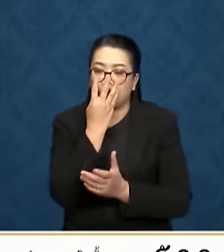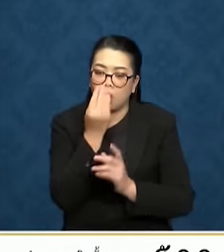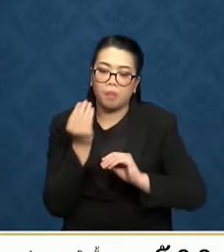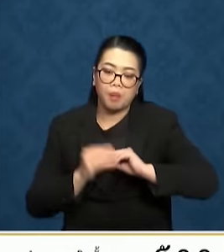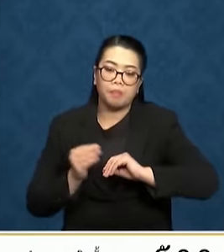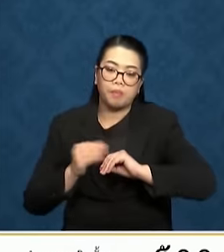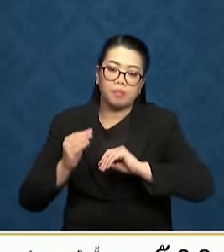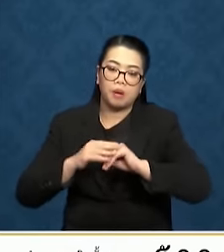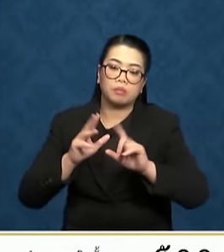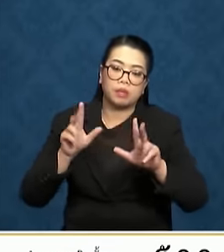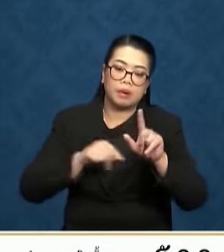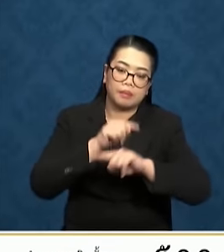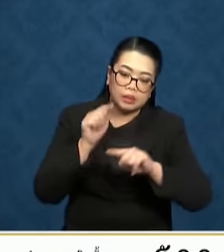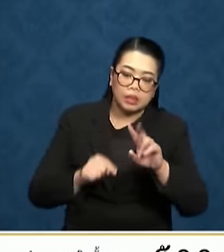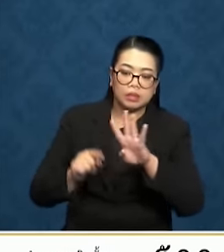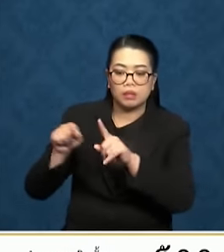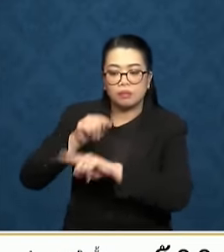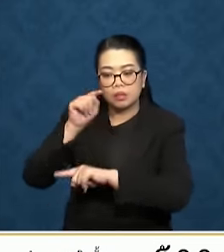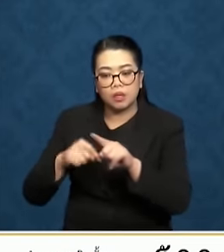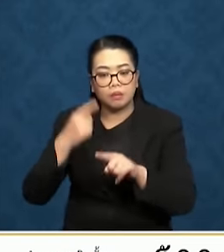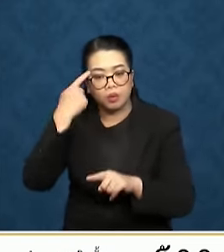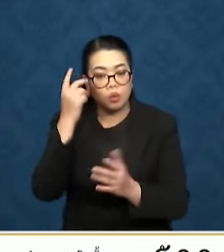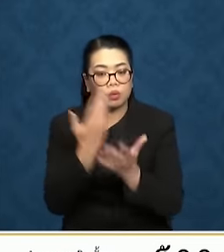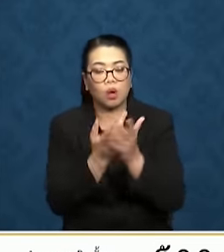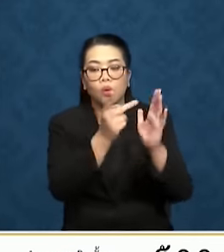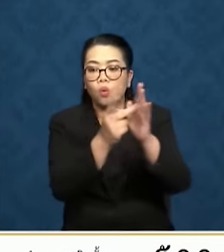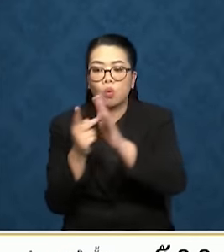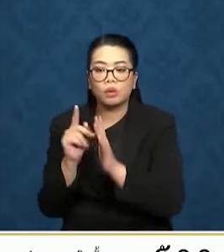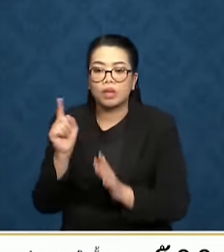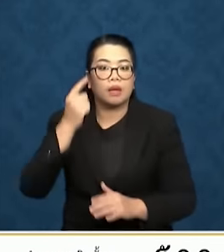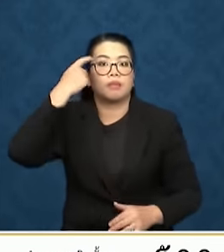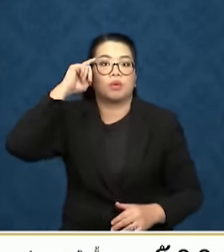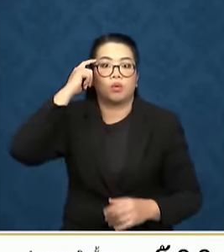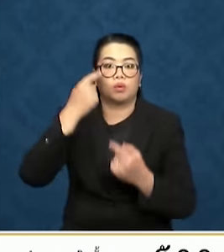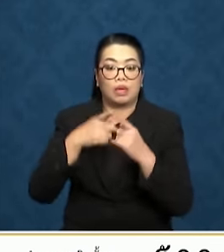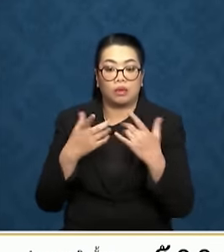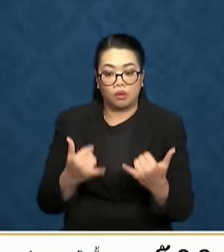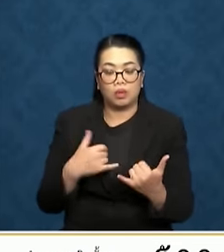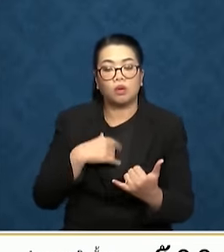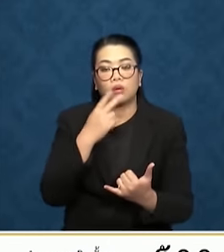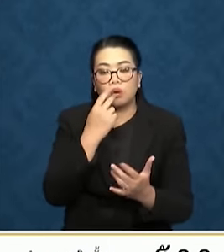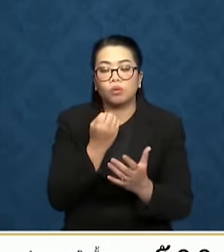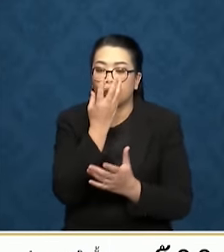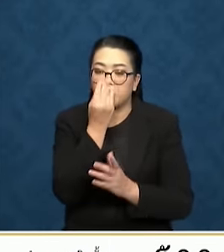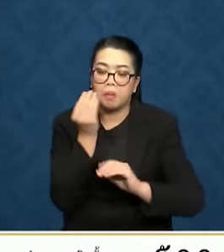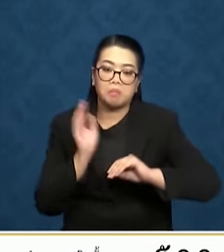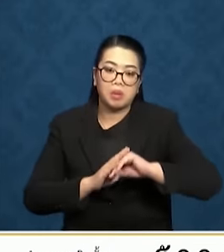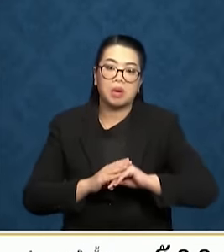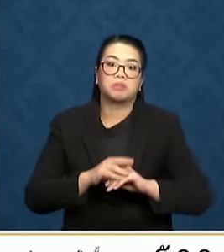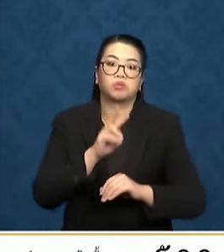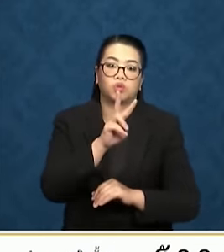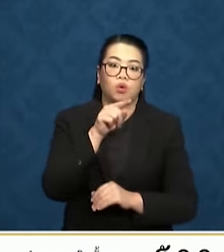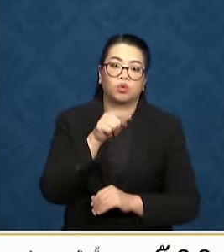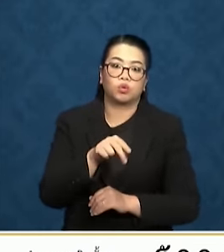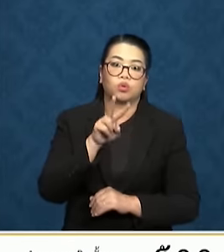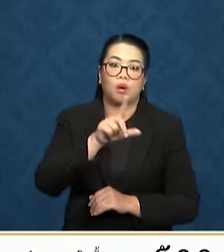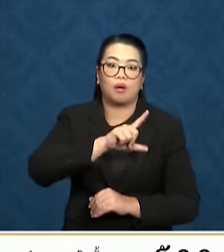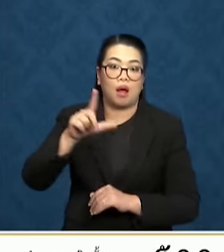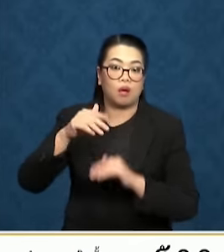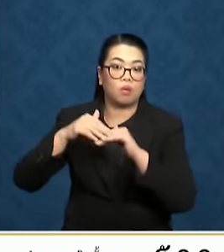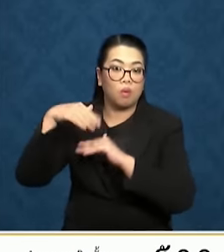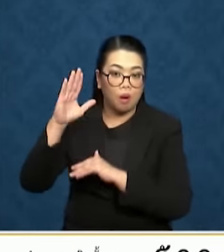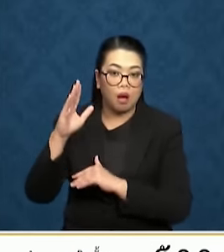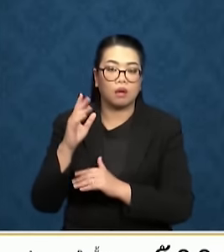อาจจะ 3% 4%เพราะเรายังไม่รู้ว่าจะกู้จากที่ไหนถูกมั้ครับแต่ในขณะเดียวกันเนี่ยก็ต้องมาเสียดอกเบี้ยเพิ่มขึ้นในอนาคตเช่นเดียว